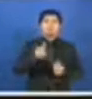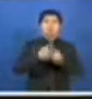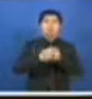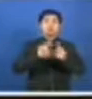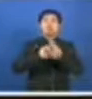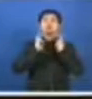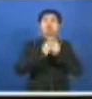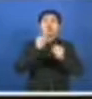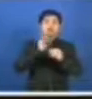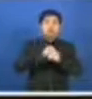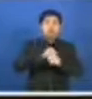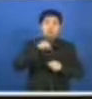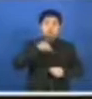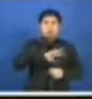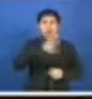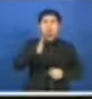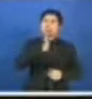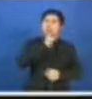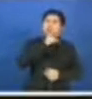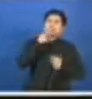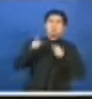da bu şekilde tanınır.